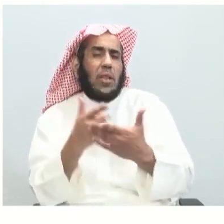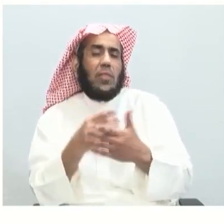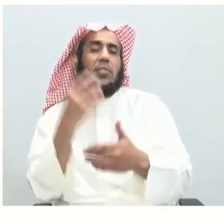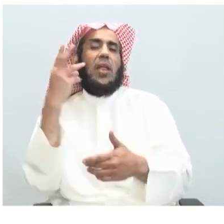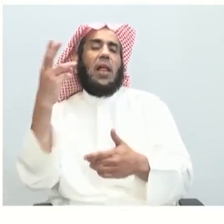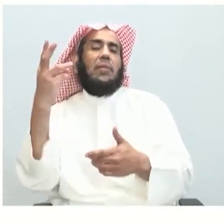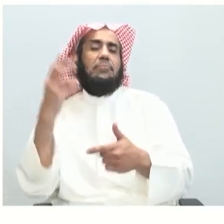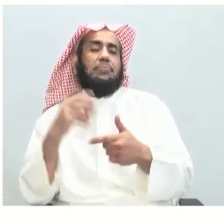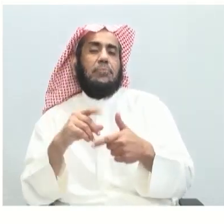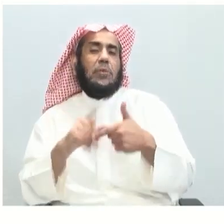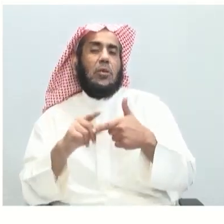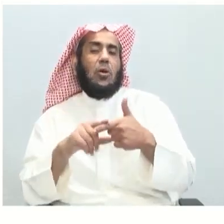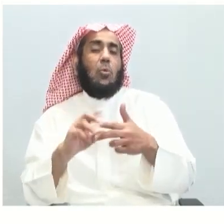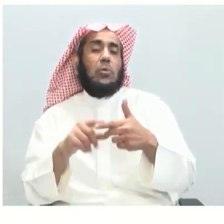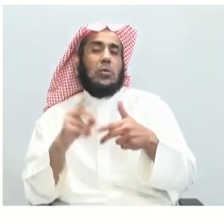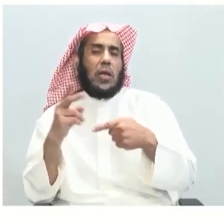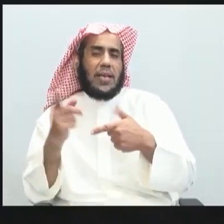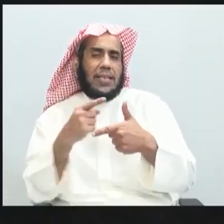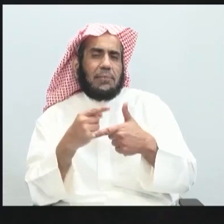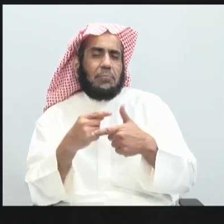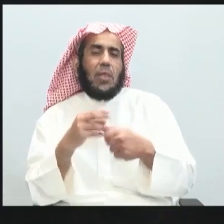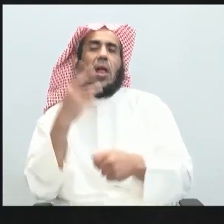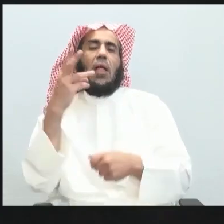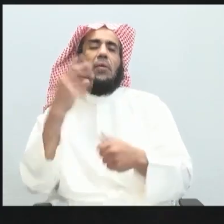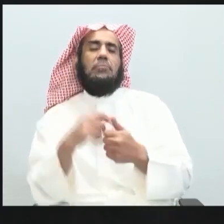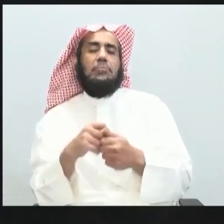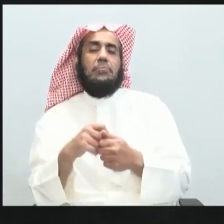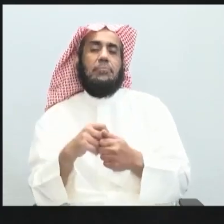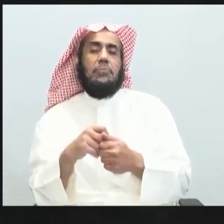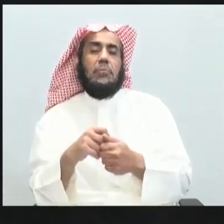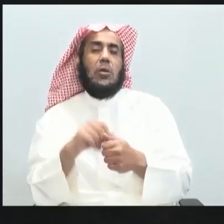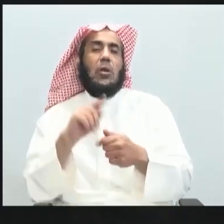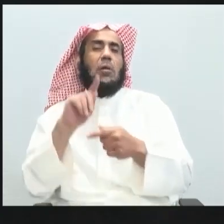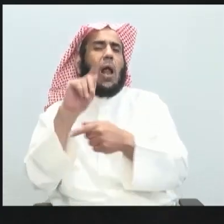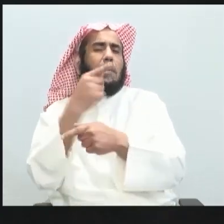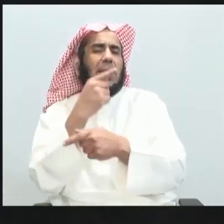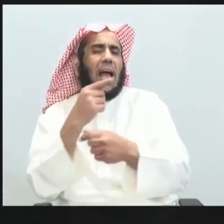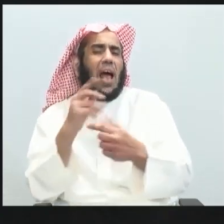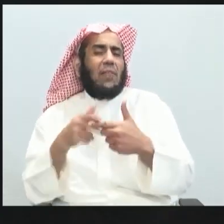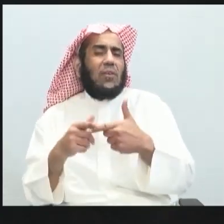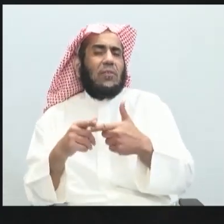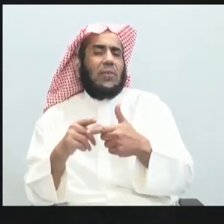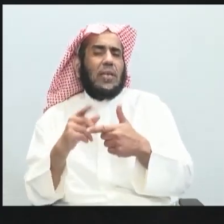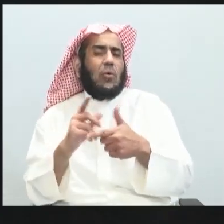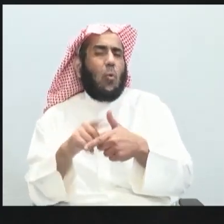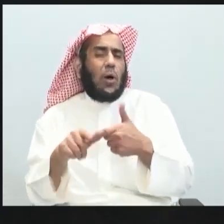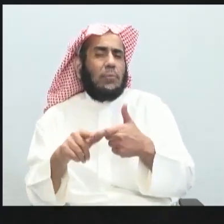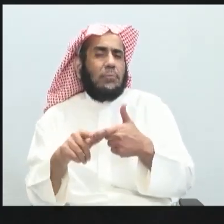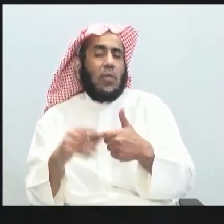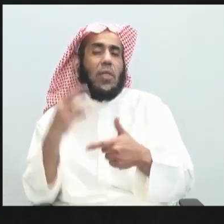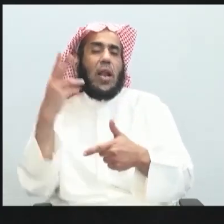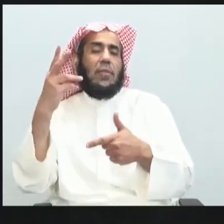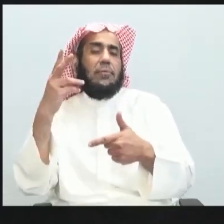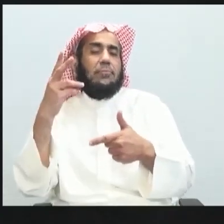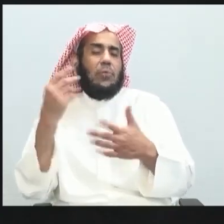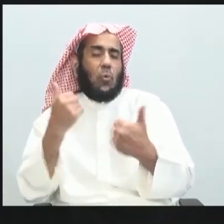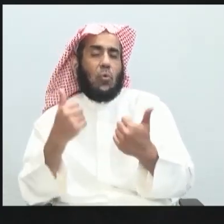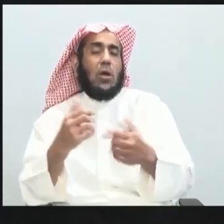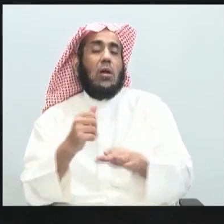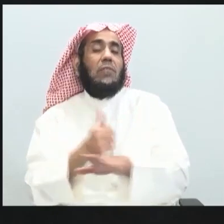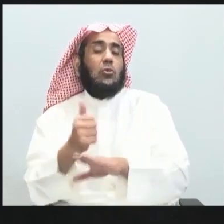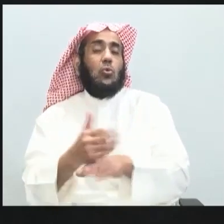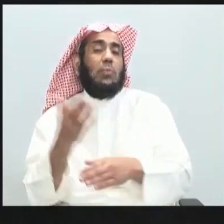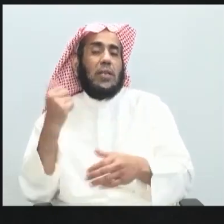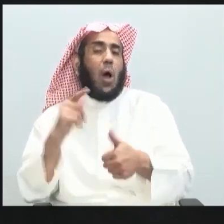يرفع به ثلاثه وما يستحق علامه النصب كذلك ثلاثه طيب ما يستحق البناء على ما يرفع به ثلاثه في